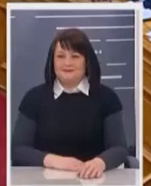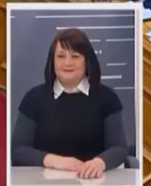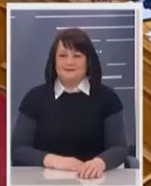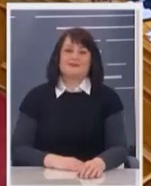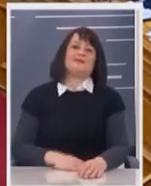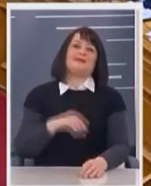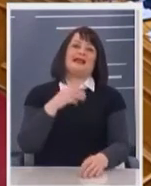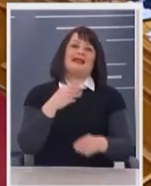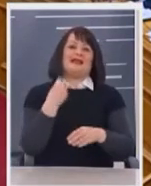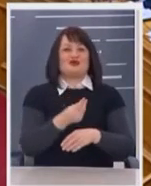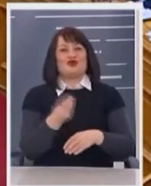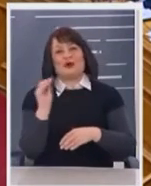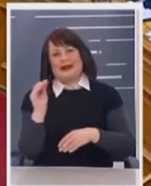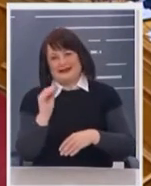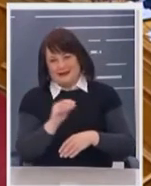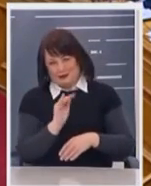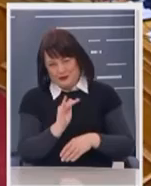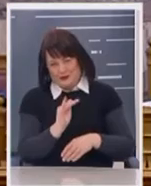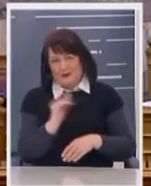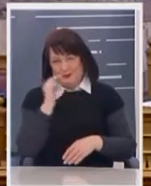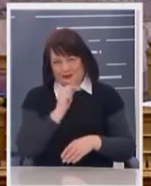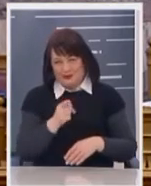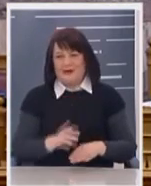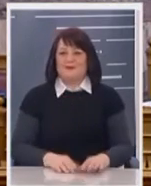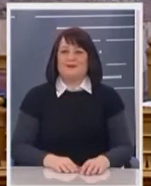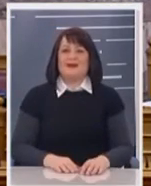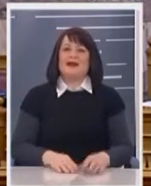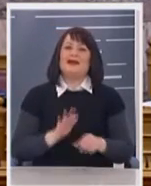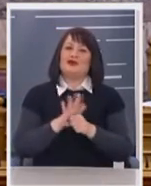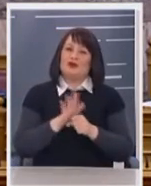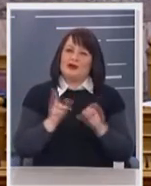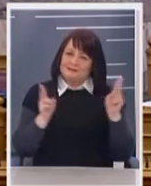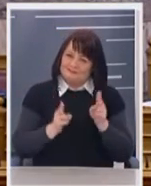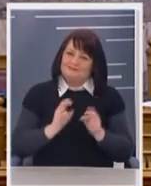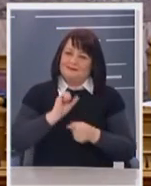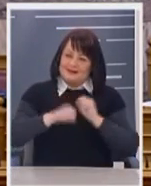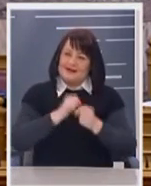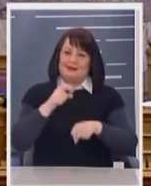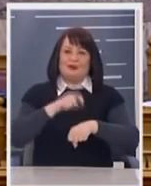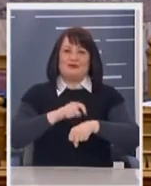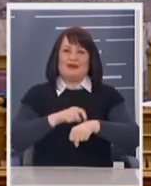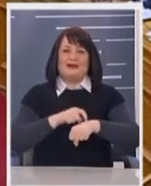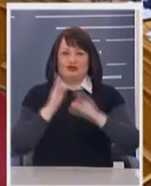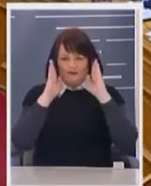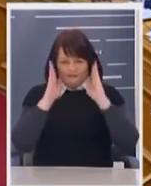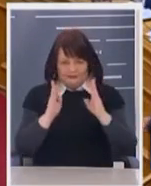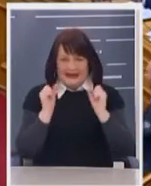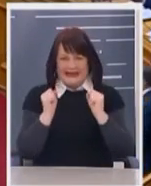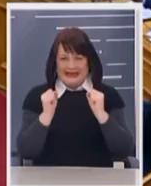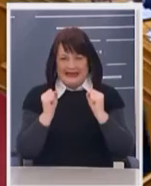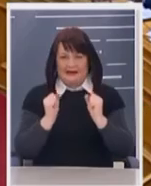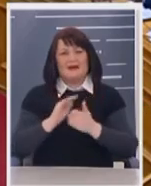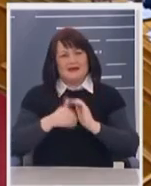Κυρία Πρόεδρε, θα προσπαθήσω τουλάχιστον στην πρωτολογία μου να μείνω μέσα στο θέμα της ερώτησης. Όχι ότι δεν